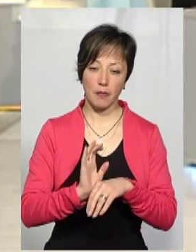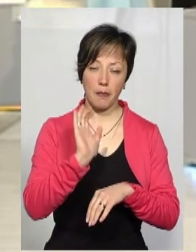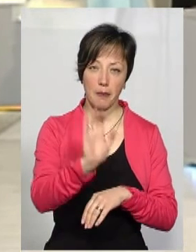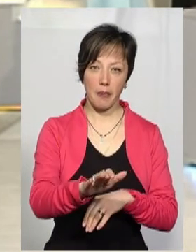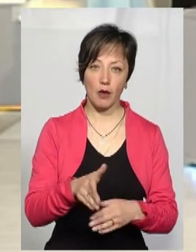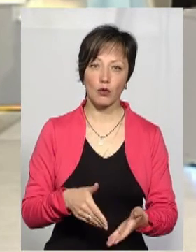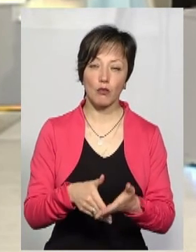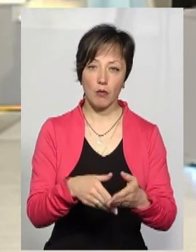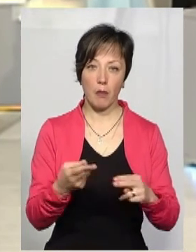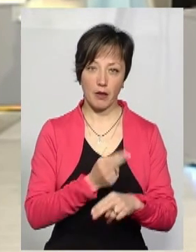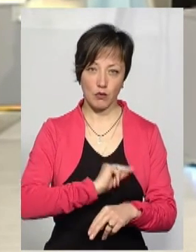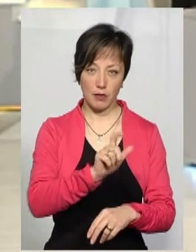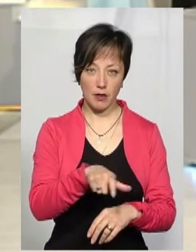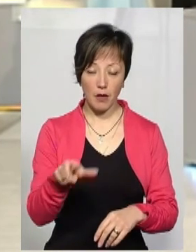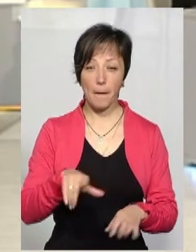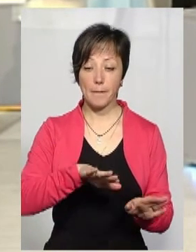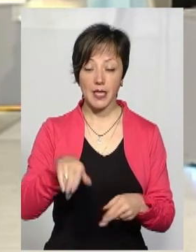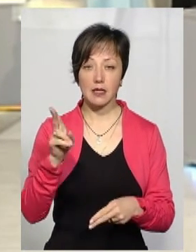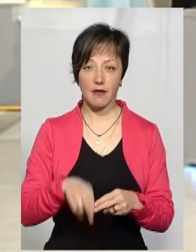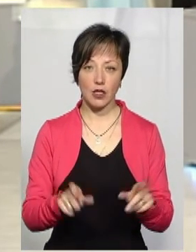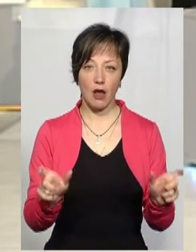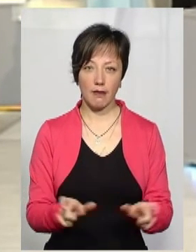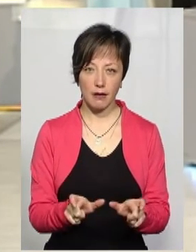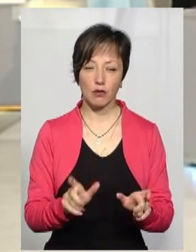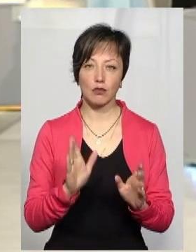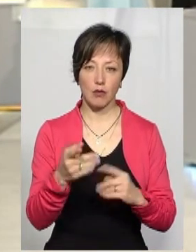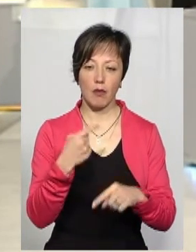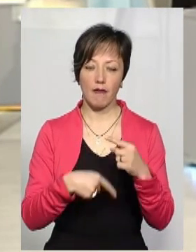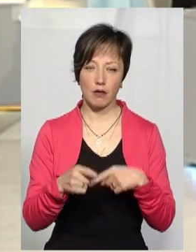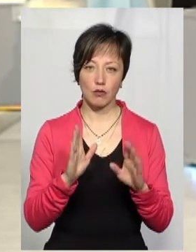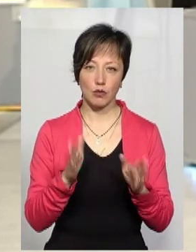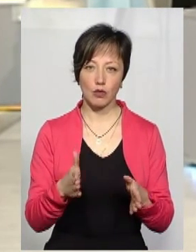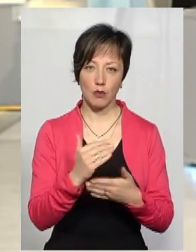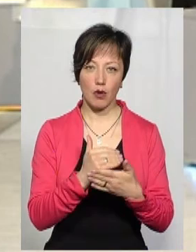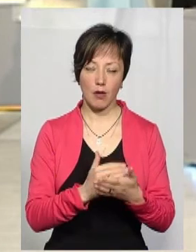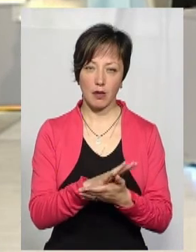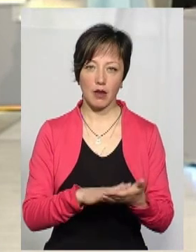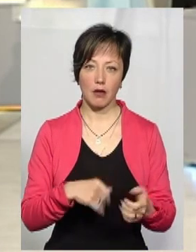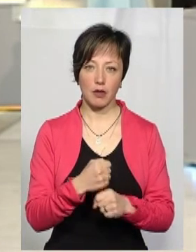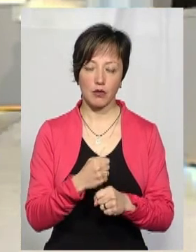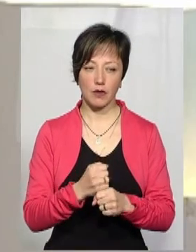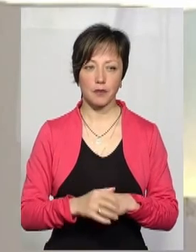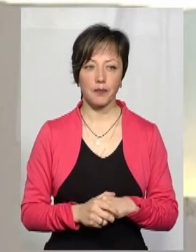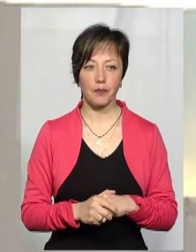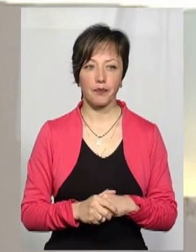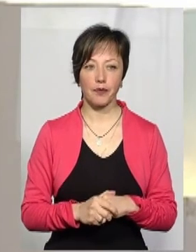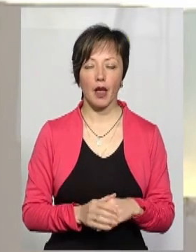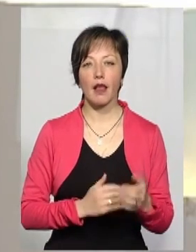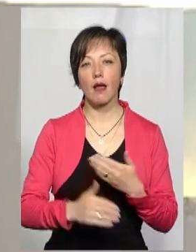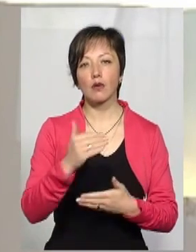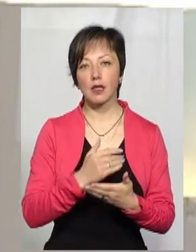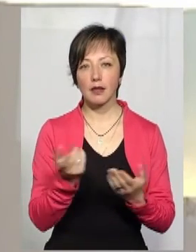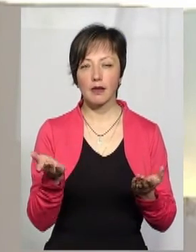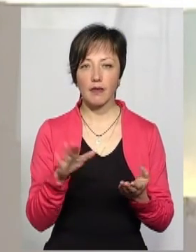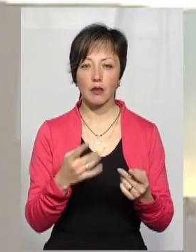кошти в допомогу по безробіттю, але після завершення карантину вони повернуться і будуть програми далі працювати. Ну, останок поговоримо